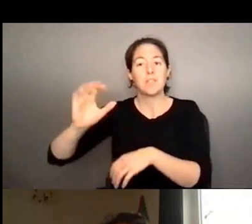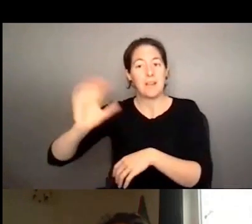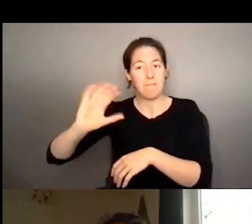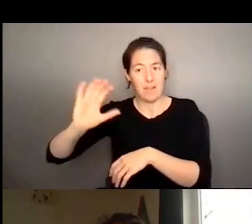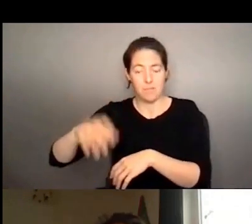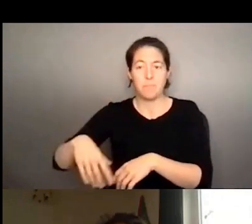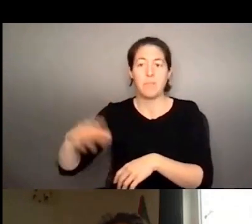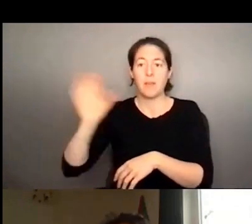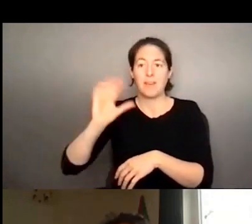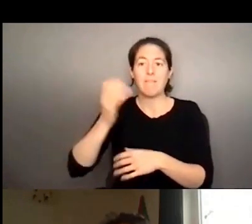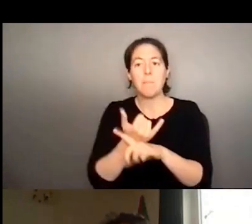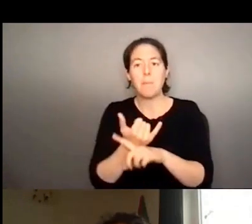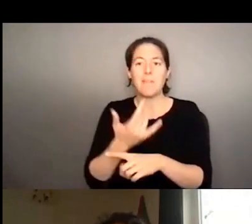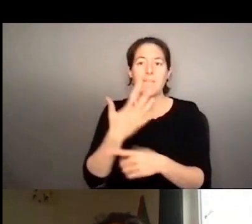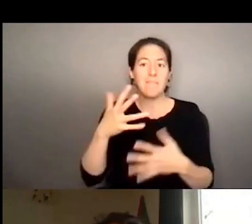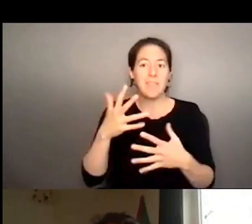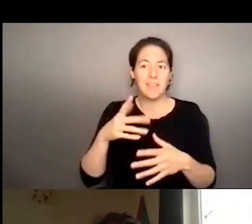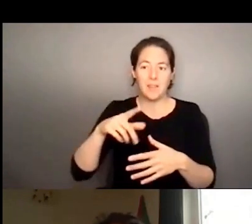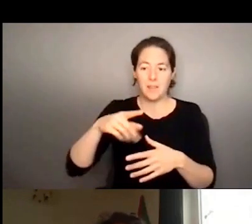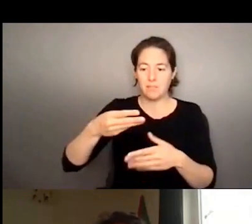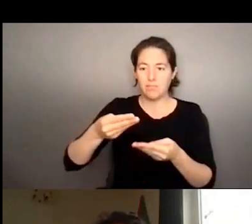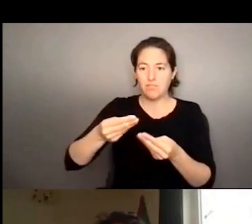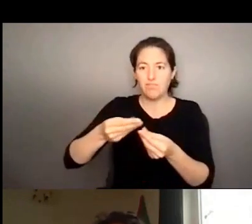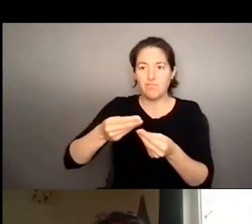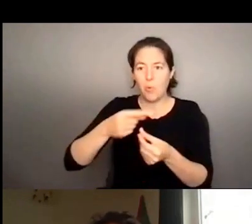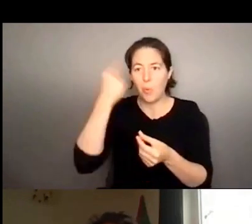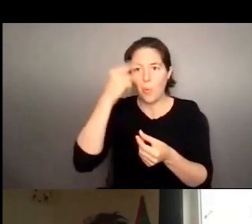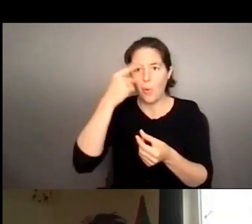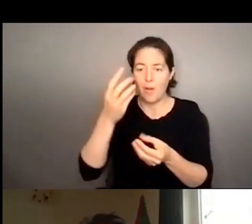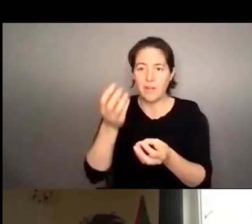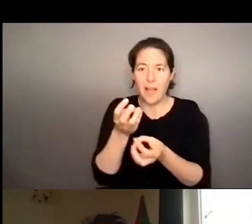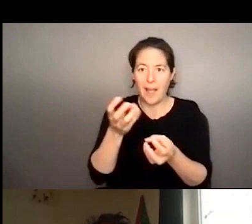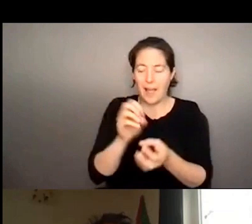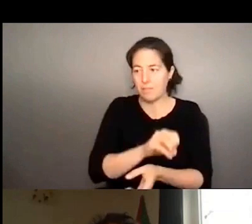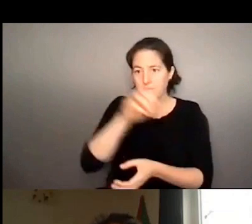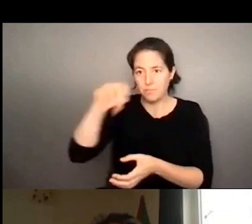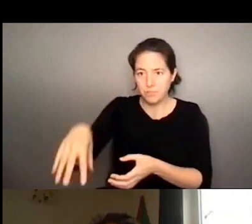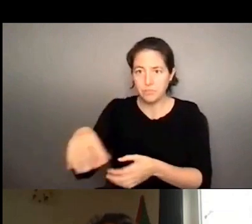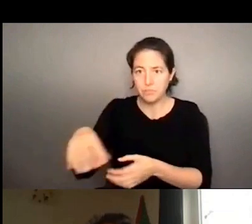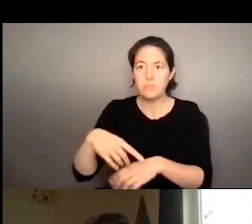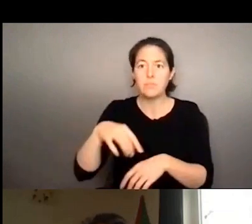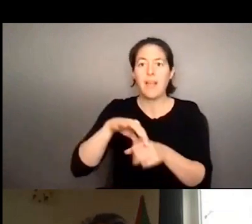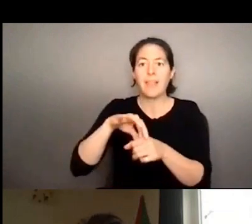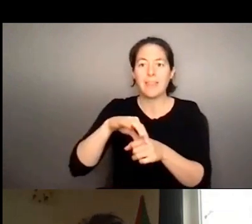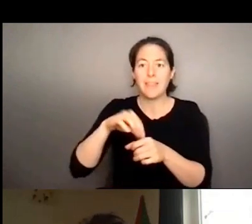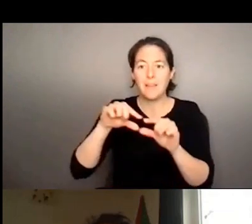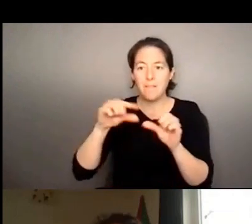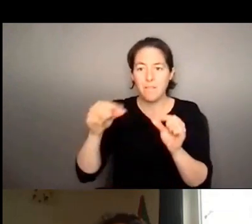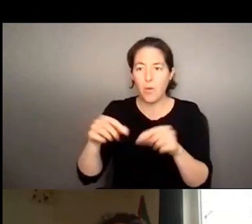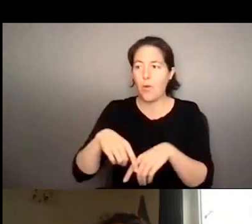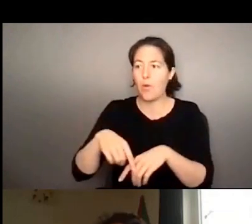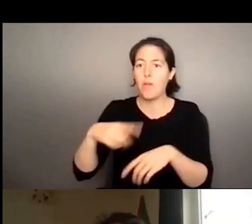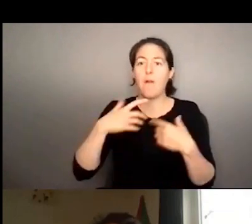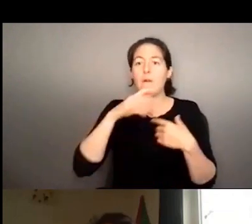de café, hein, c'est suite à la production de café, déposer les feuilles de thé, les vieux tissus. On peut la